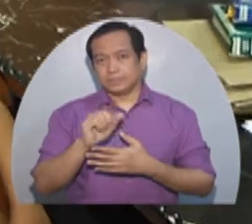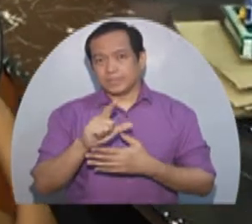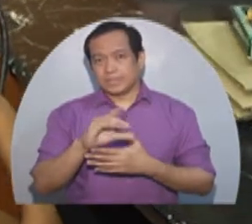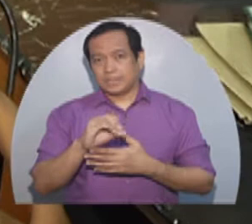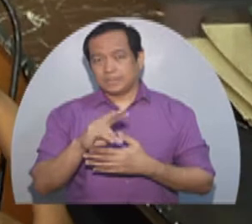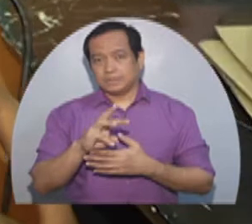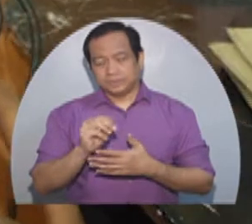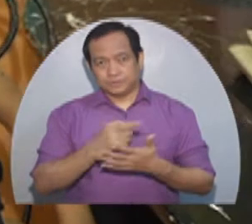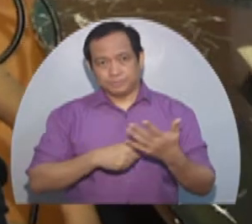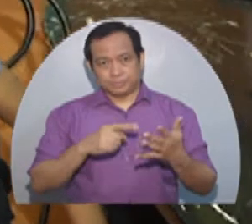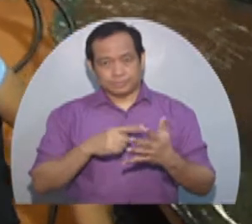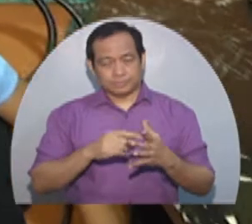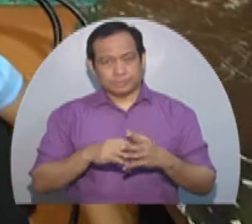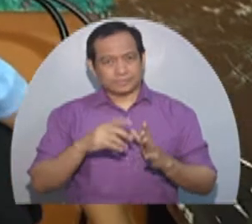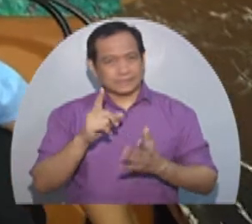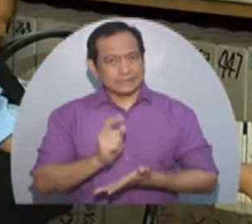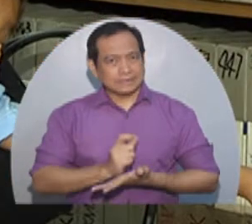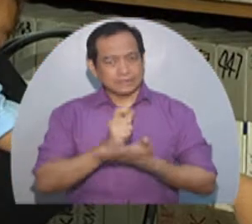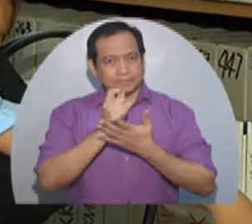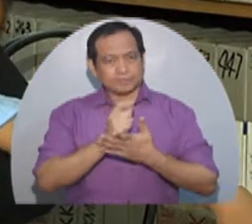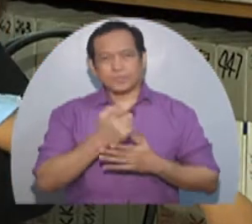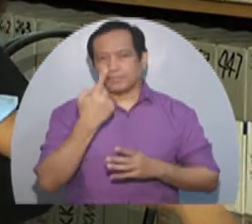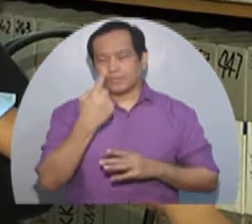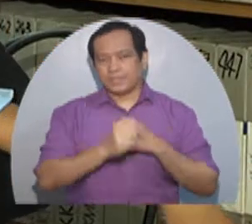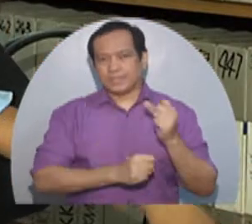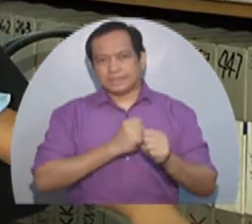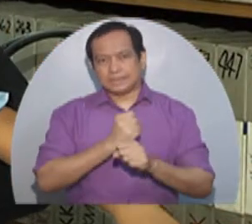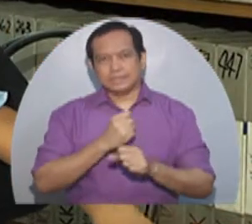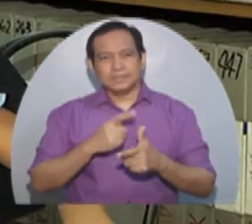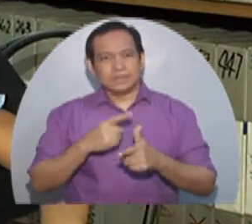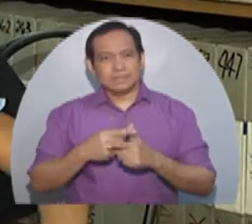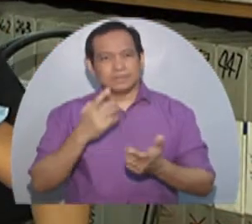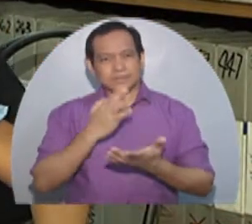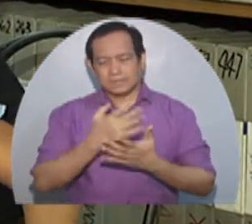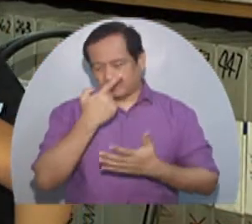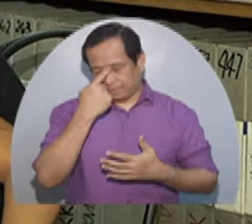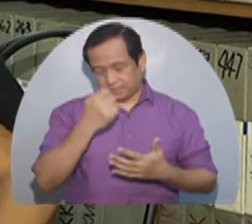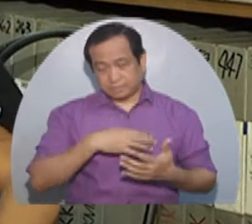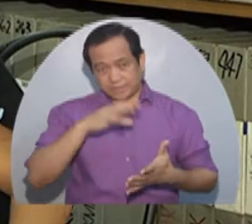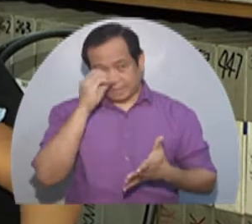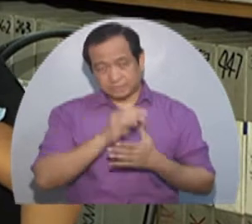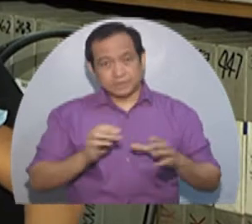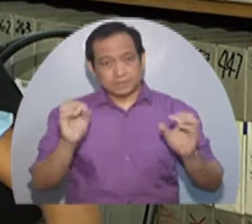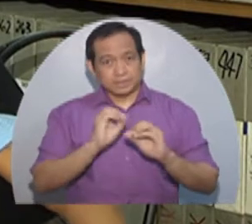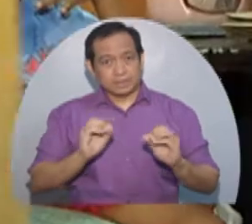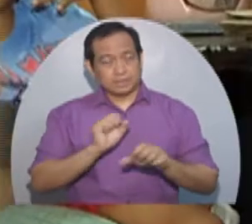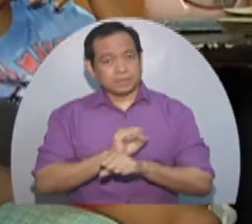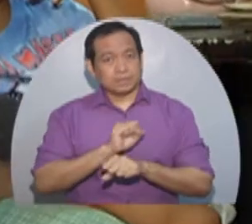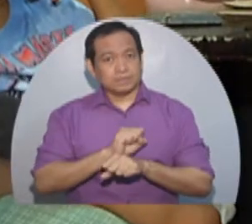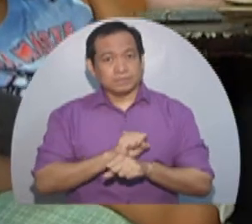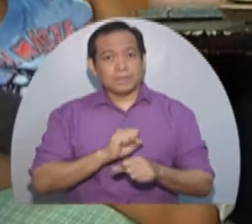ay napa-therapy po namin siya ng mga mag-iisang taon po. Tapos po nahinto ulit kasi po nawalan ng trabaho yung asawa